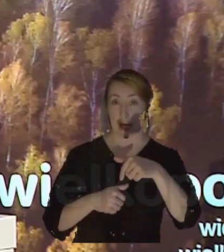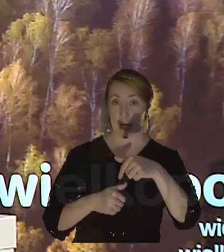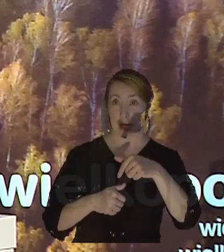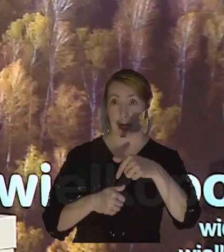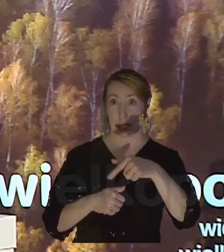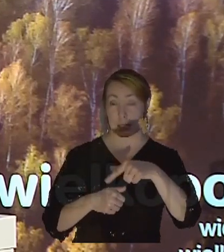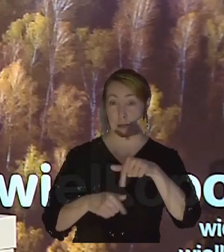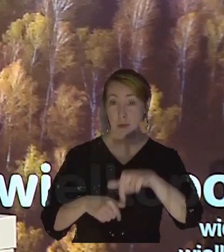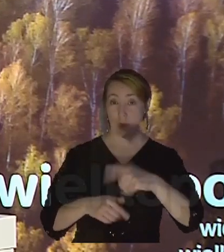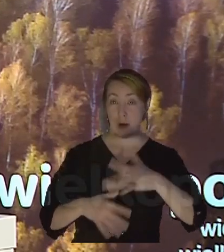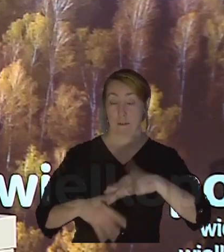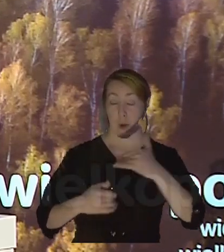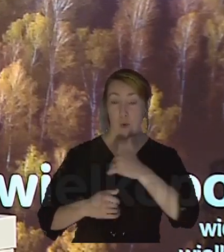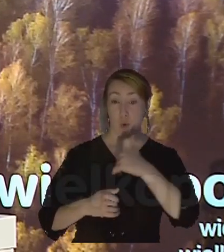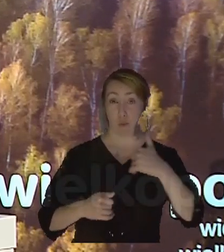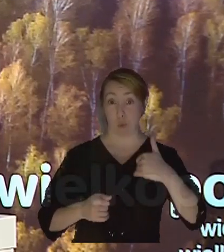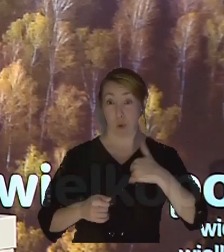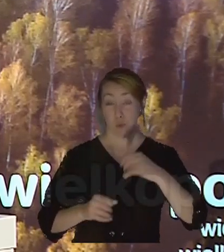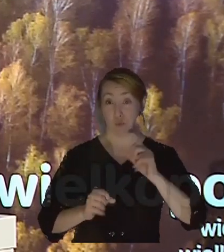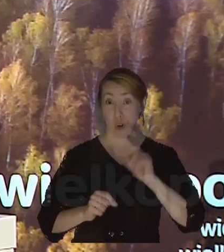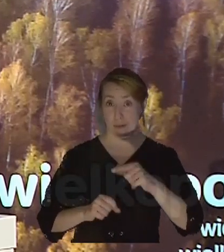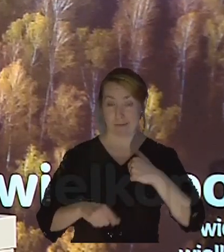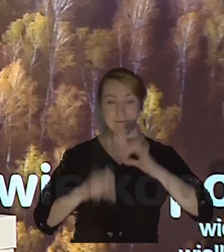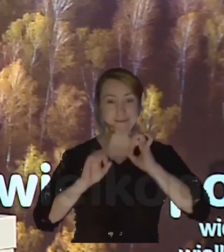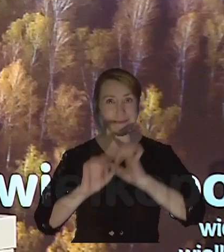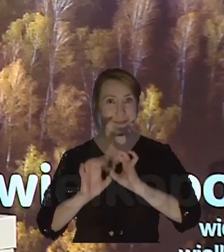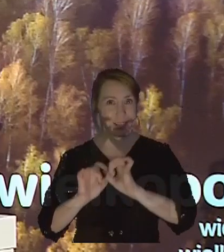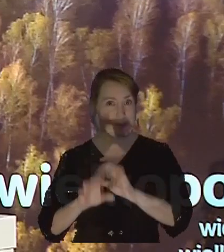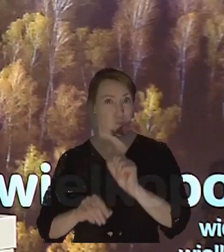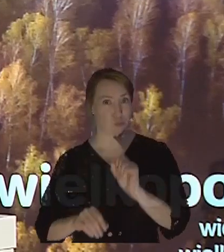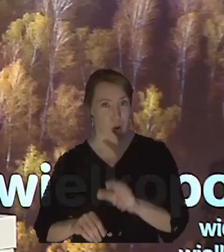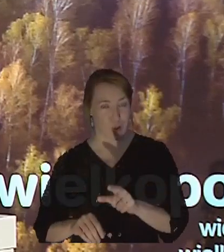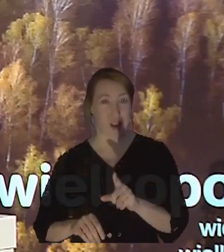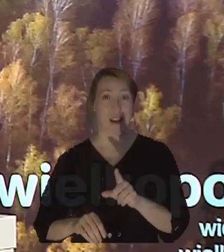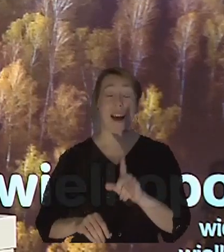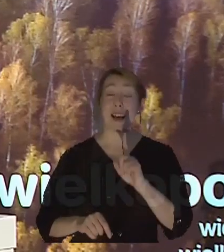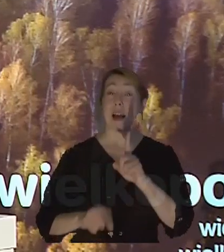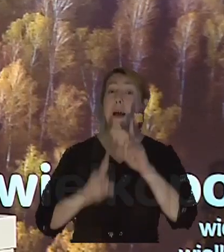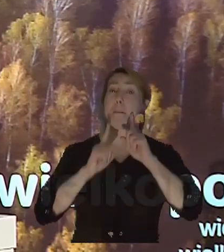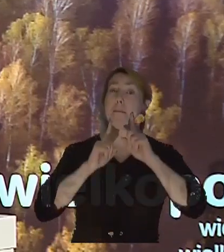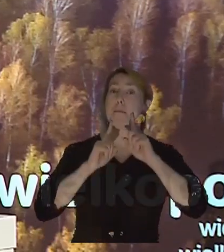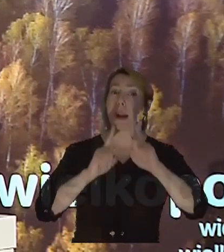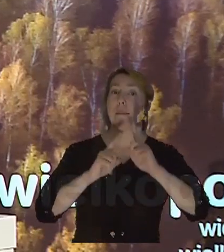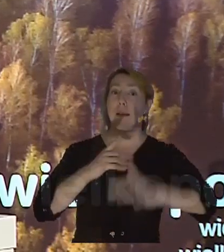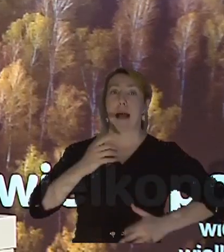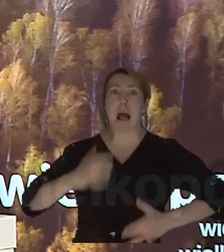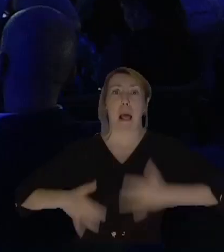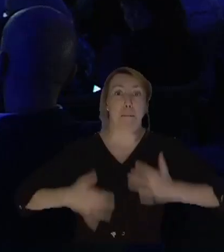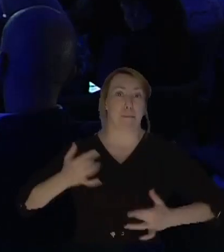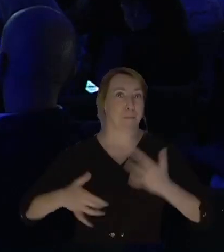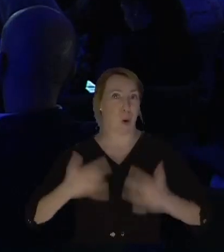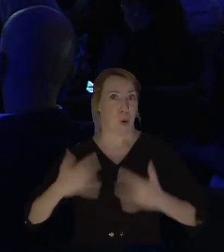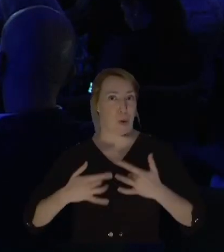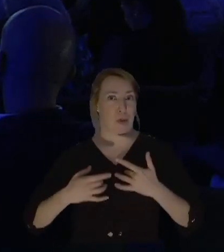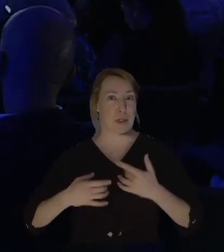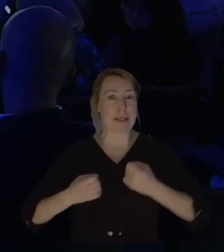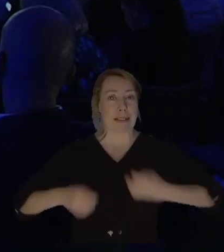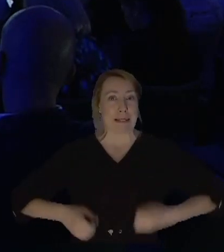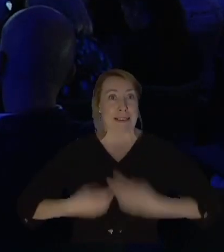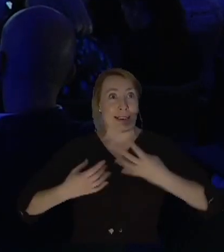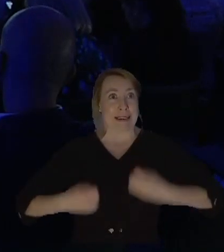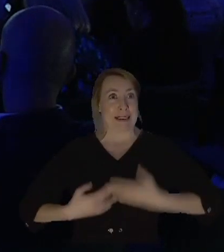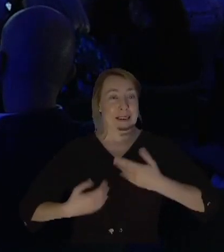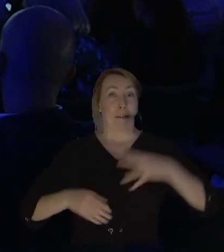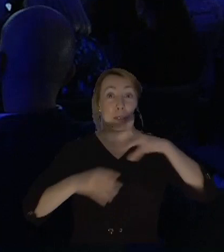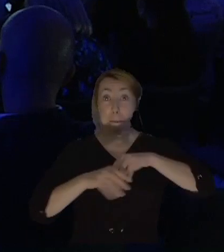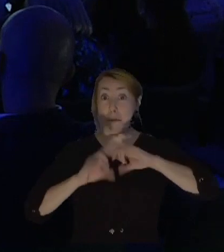w Wielkopolsce oczywiście, że biegamy i prawdziwe emocje i prawdziwe wyrzuty endorfin związane z